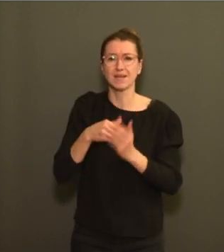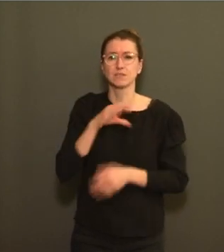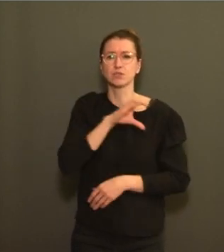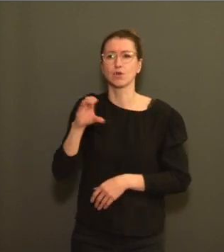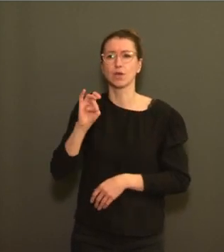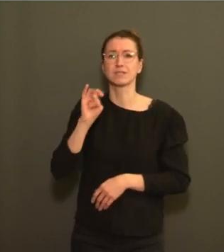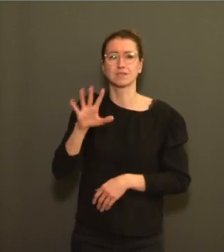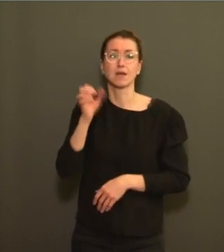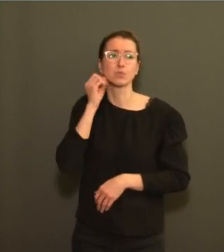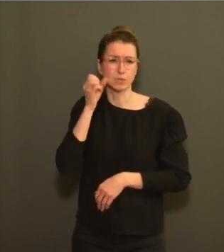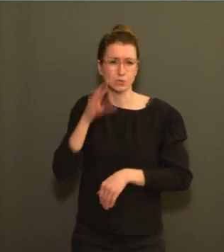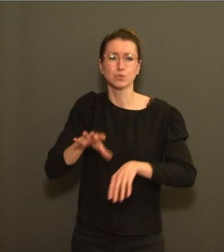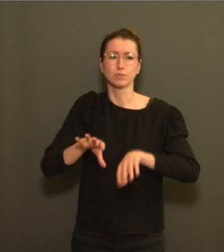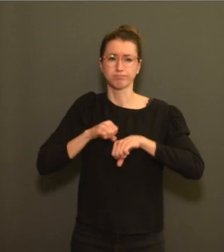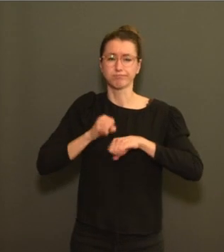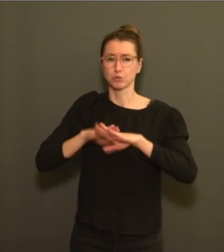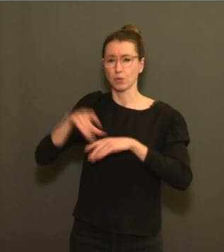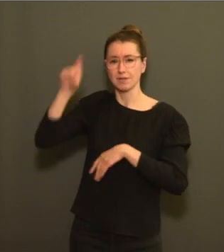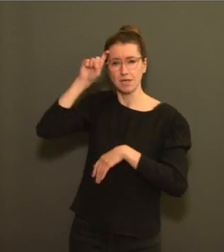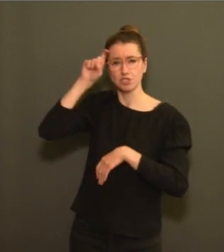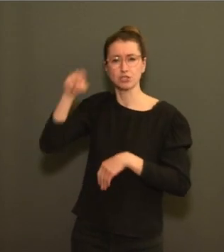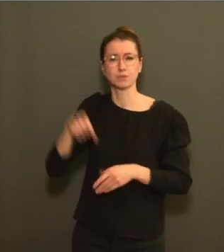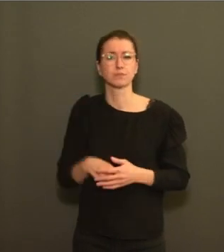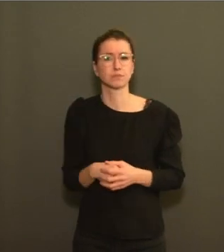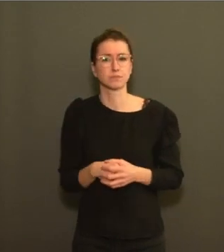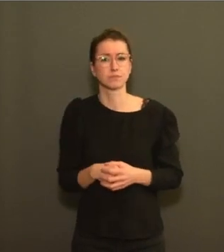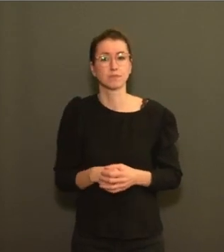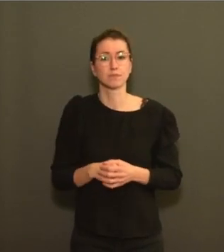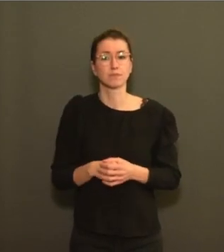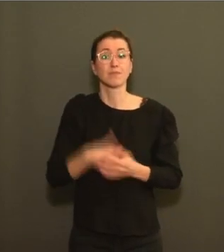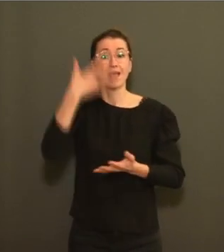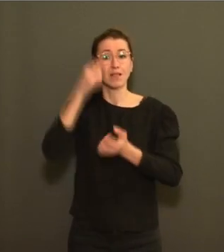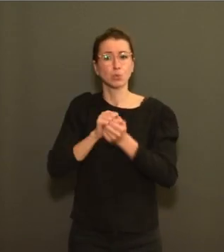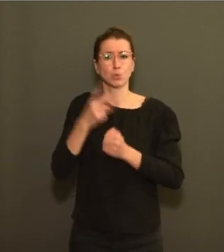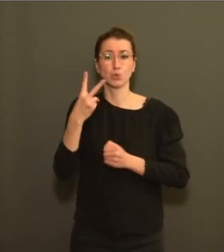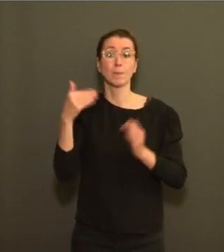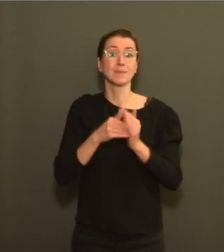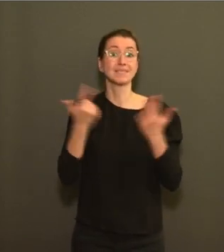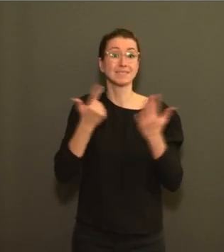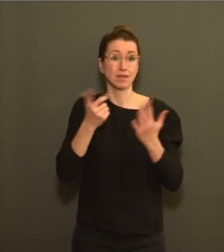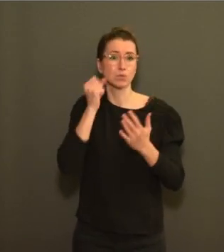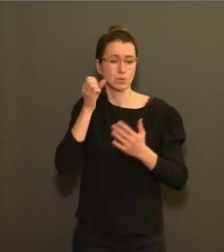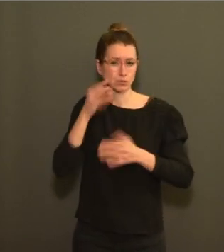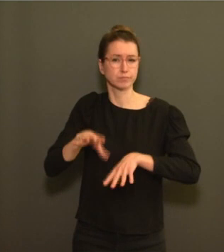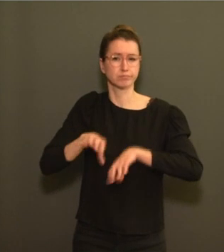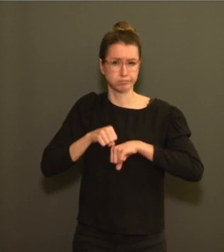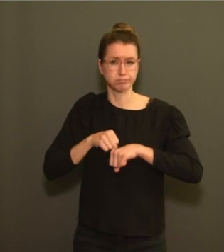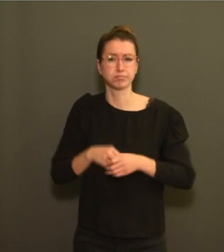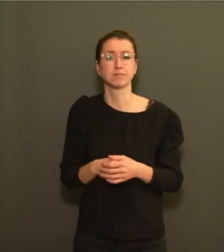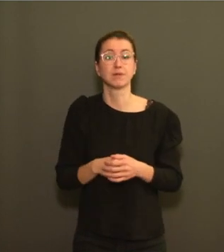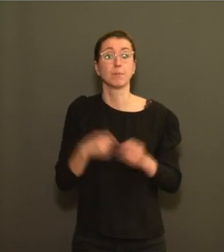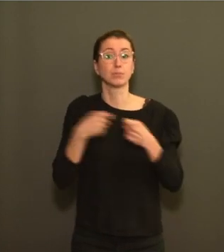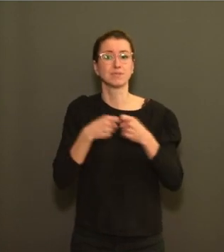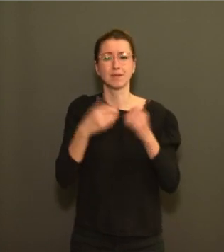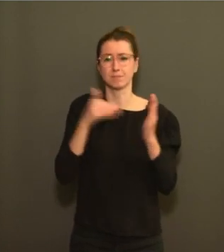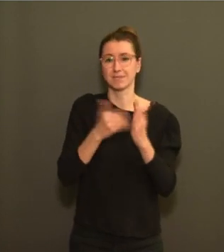le Hainaut et 1751 cas pour la région de Bruxelles-Capitale. Là donc, on a